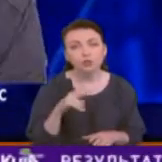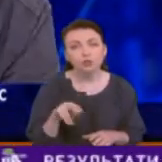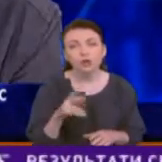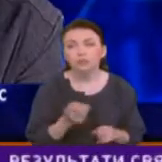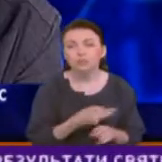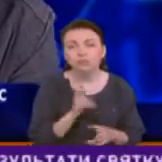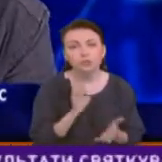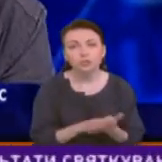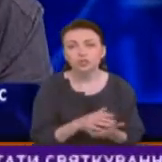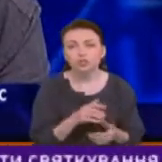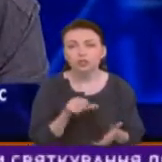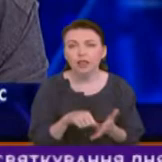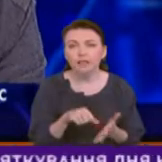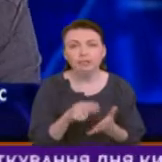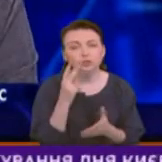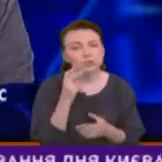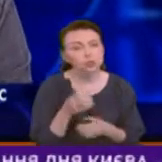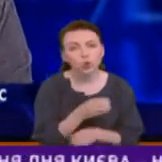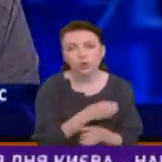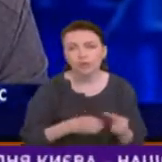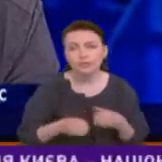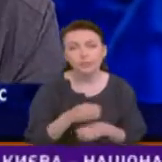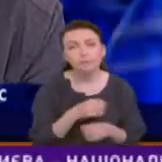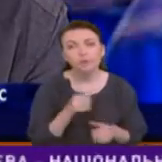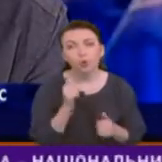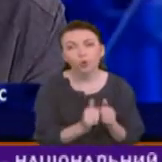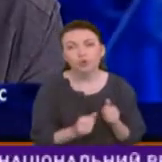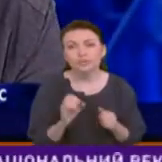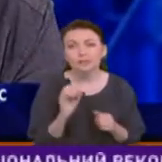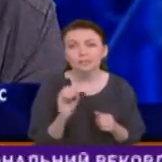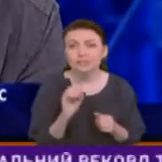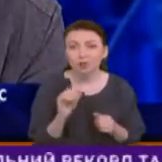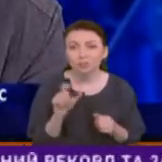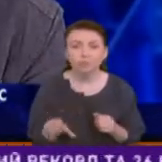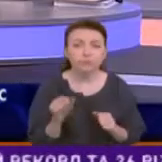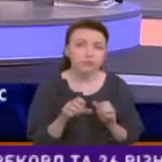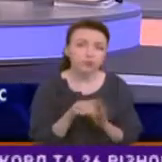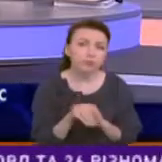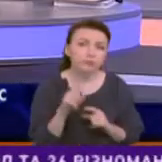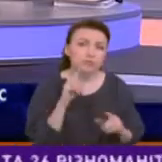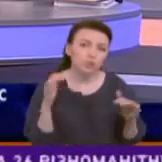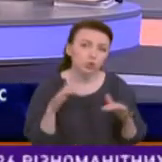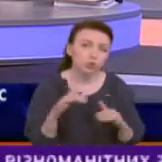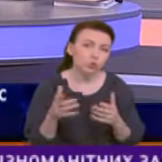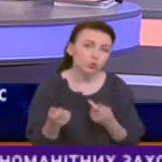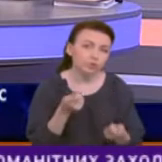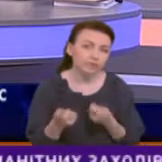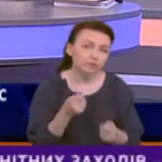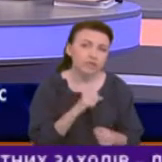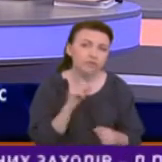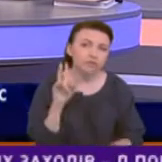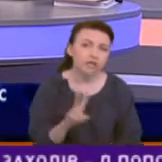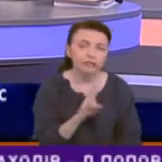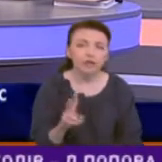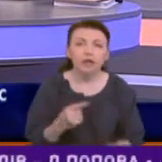постійних членів, постійна ротація єпископату. Тобто кожен з єпископів міг потрапити в синод і брати участь в керівництві церкви. Це то,